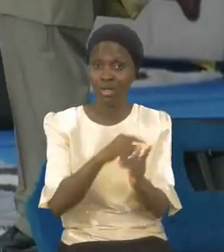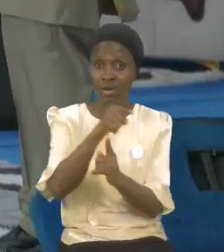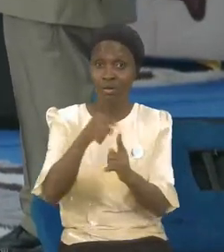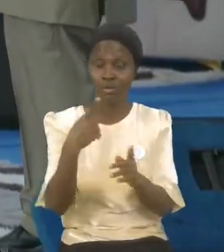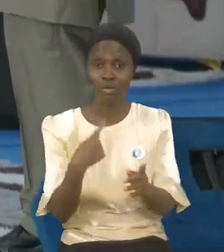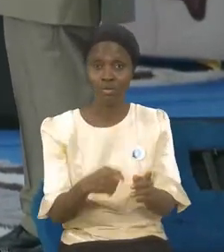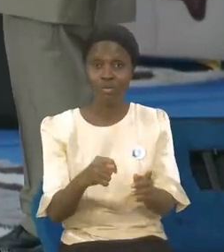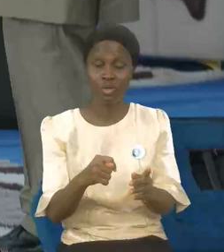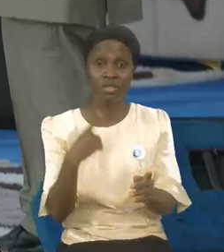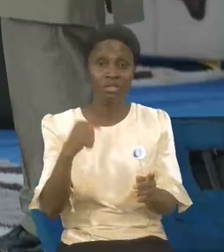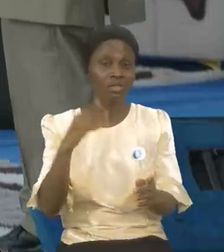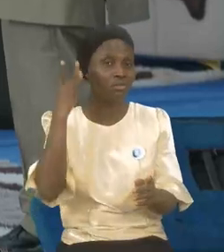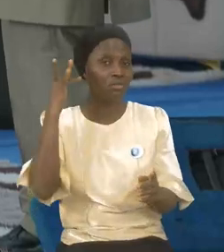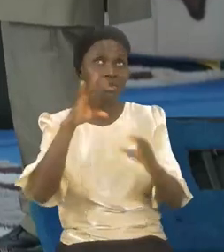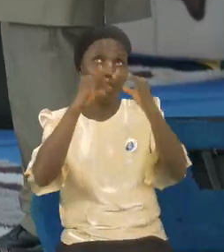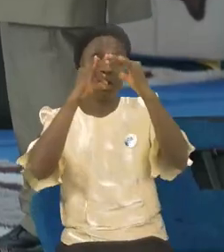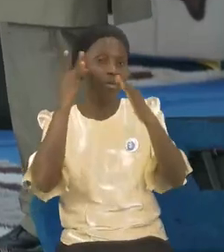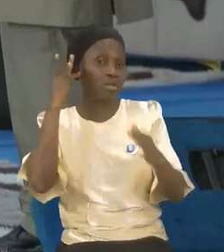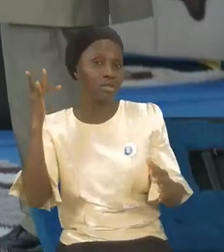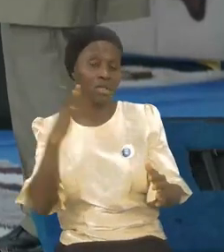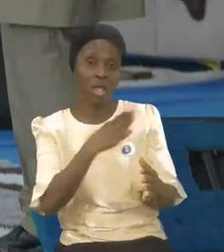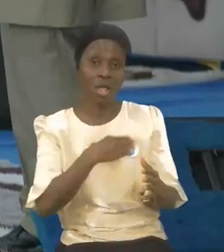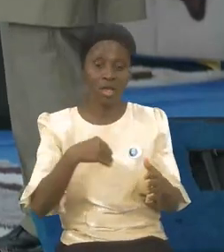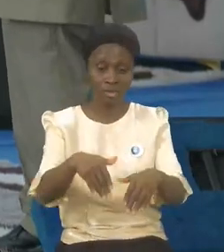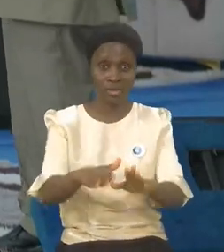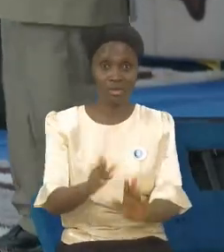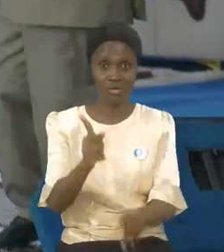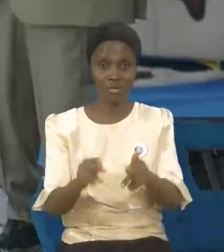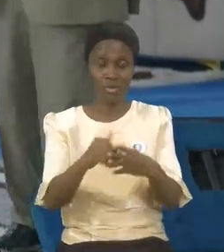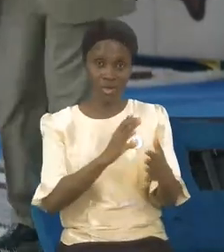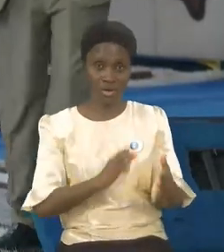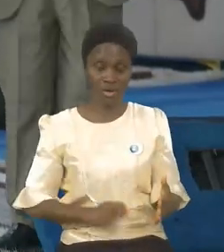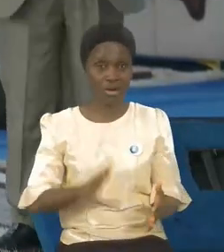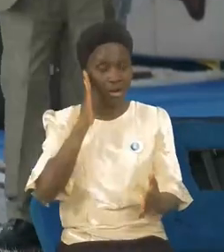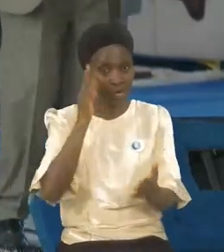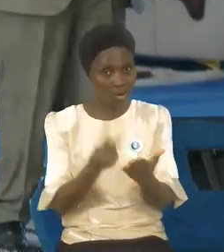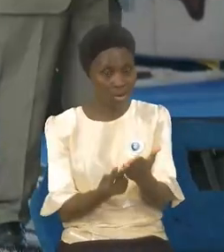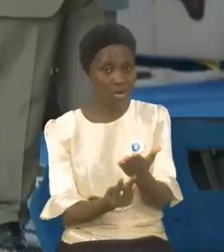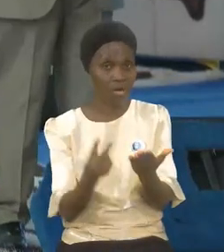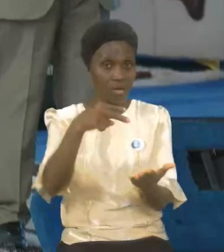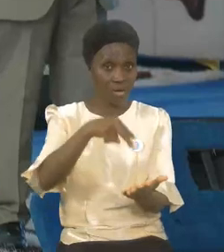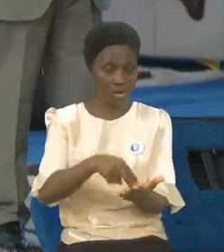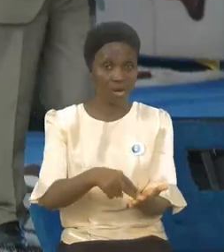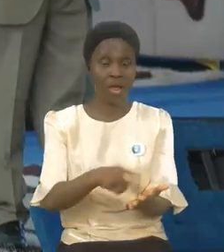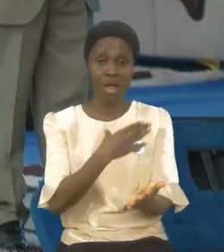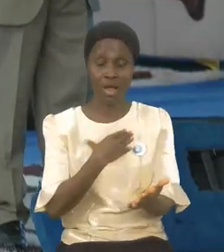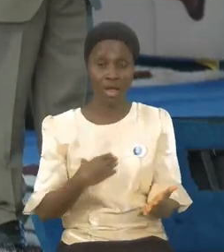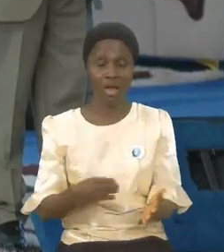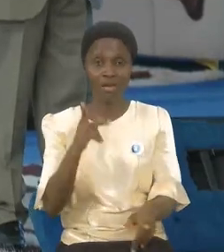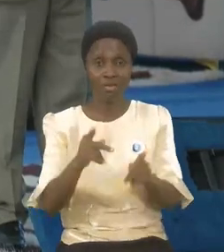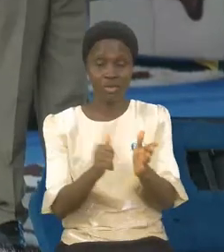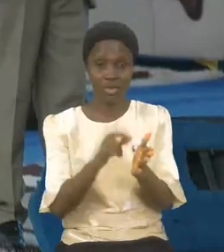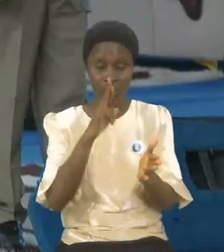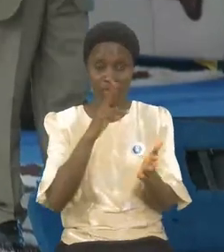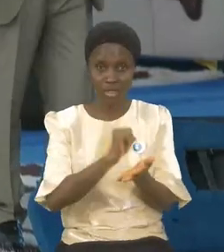prêt avant que ce temps n'arrive et qu'au son de la trompette et que les morts en Christ ressuscitent et que nous qui sommes en